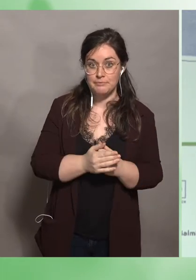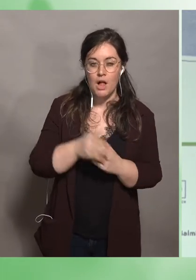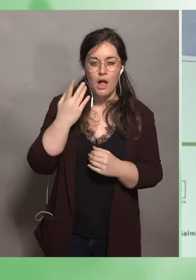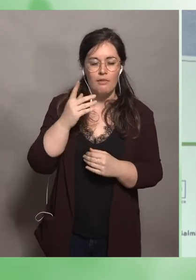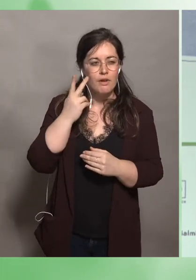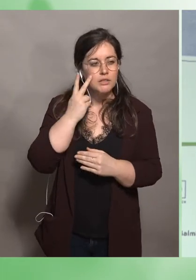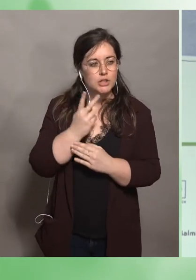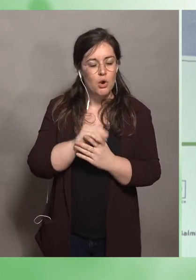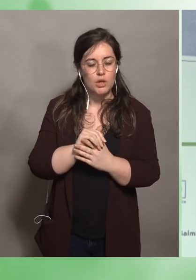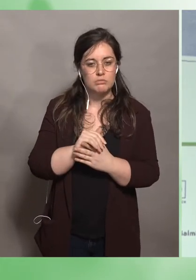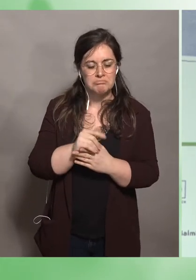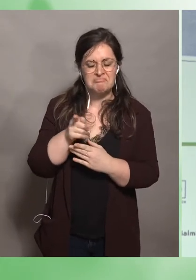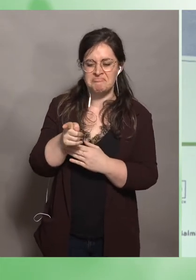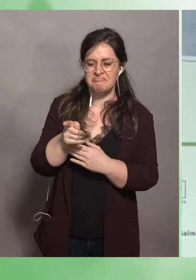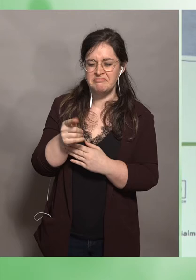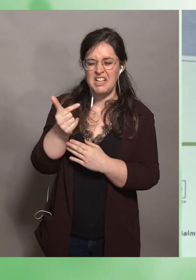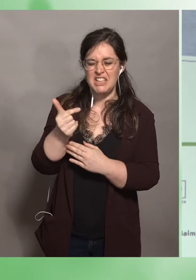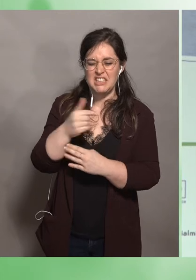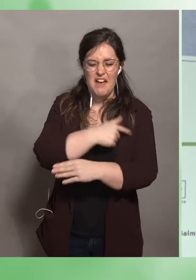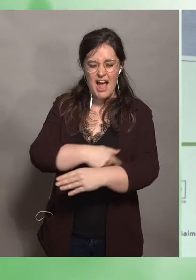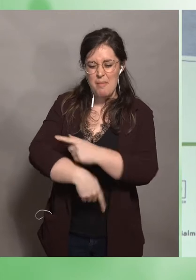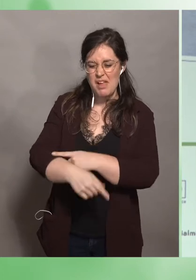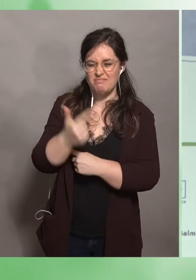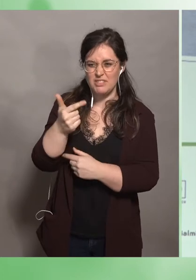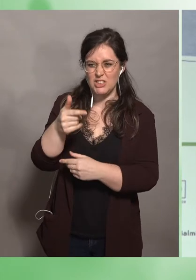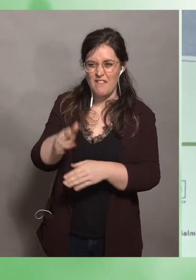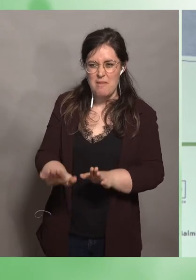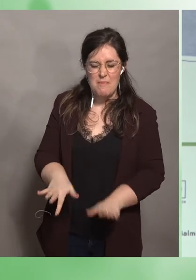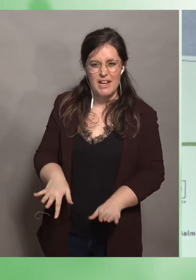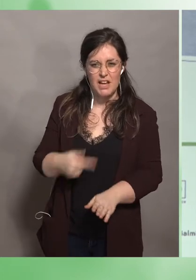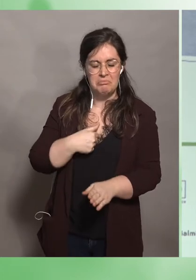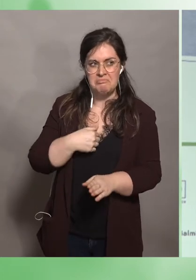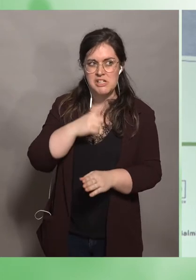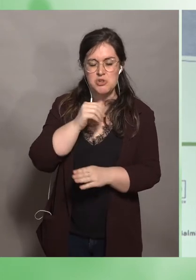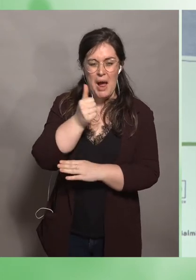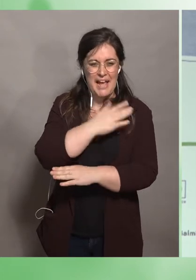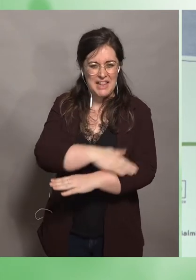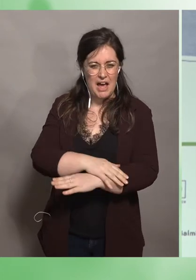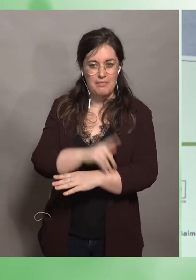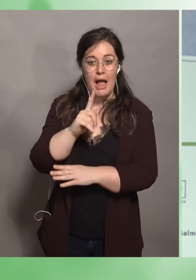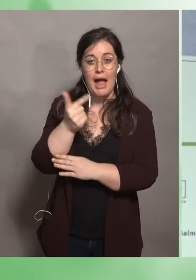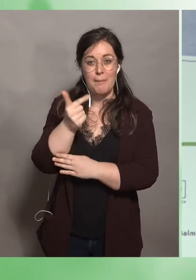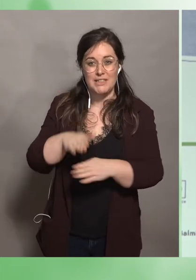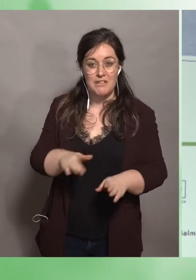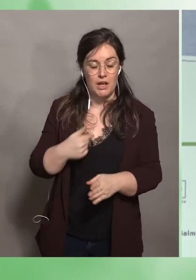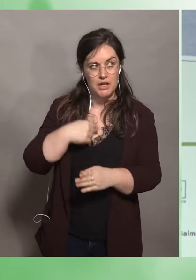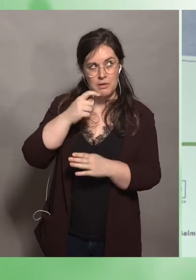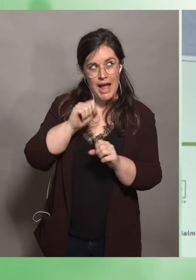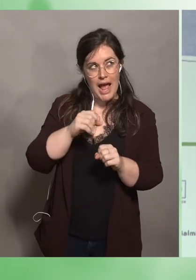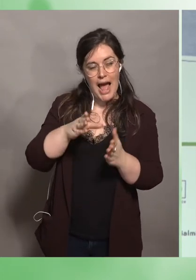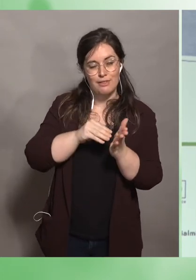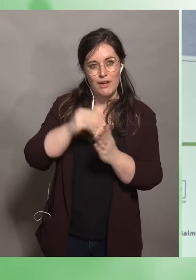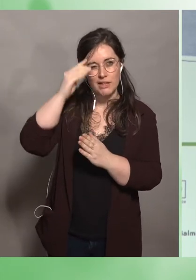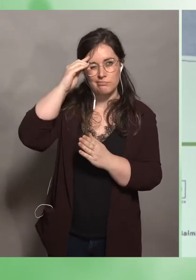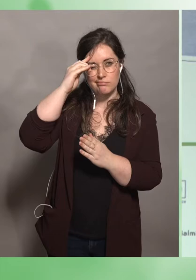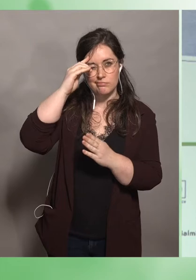der junge Kollege zwei Arme, zwei Beine hatte und ich nur noch einen Arm, aber dafür meine zwei Beine. Ich musste also anfangen, out of the box zu denken. Sie haben das ganz sicher gehört